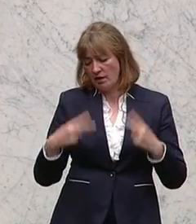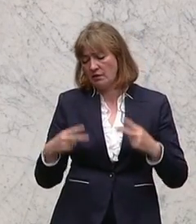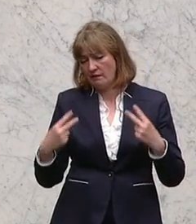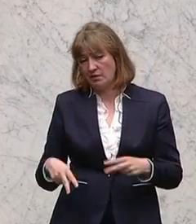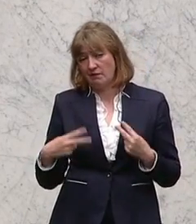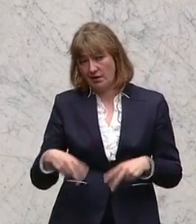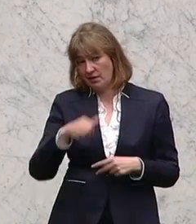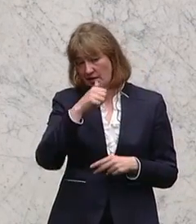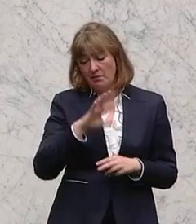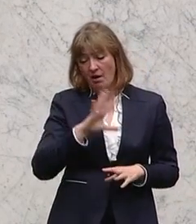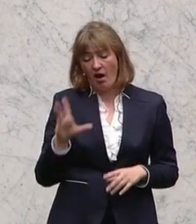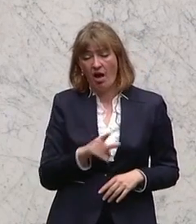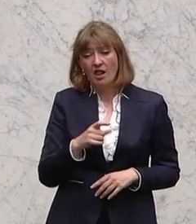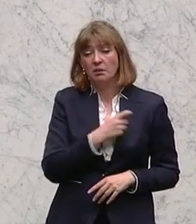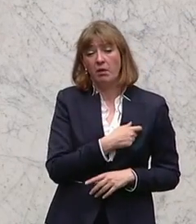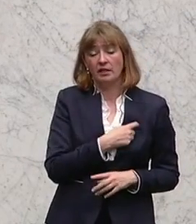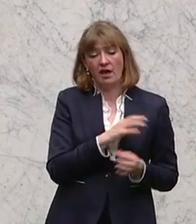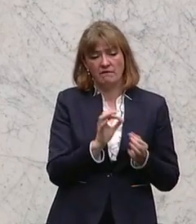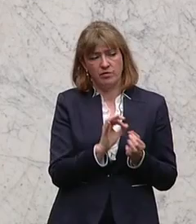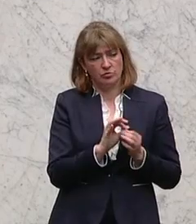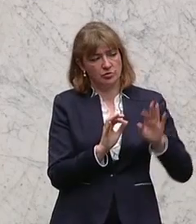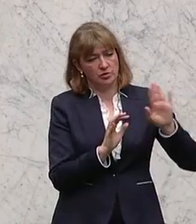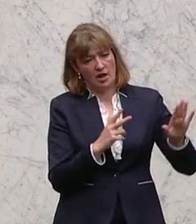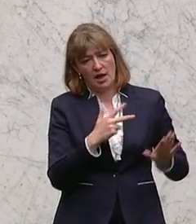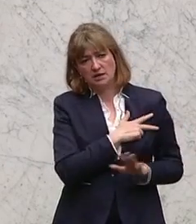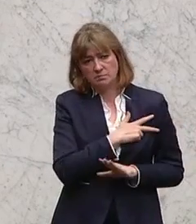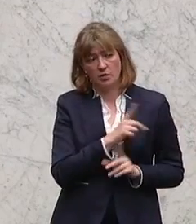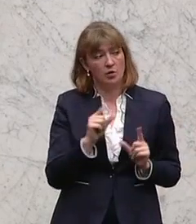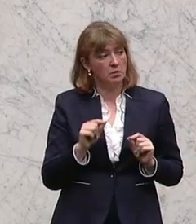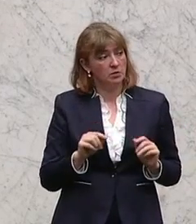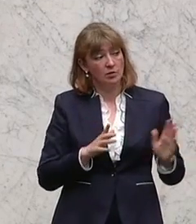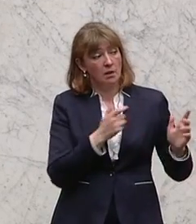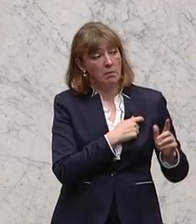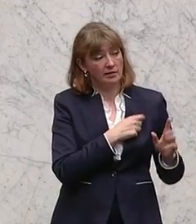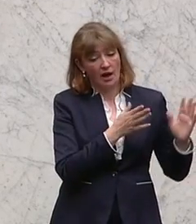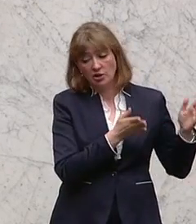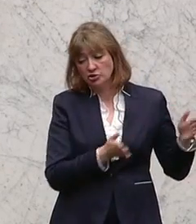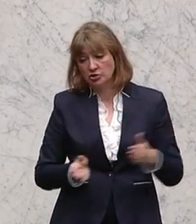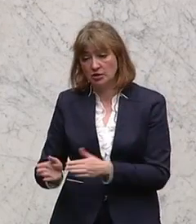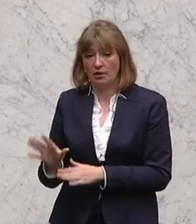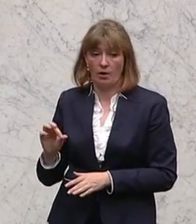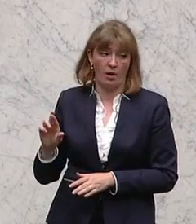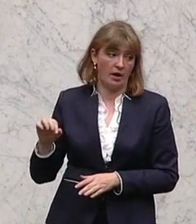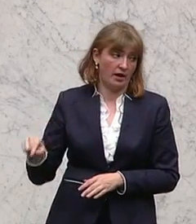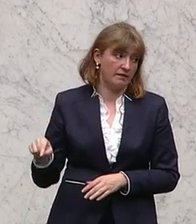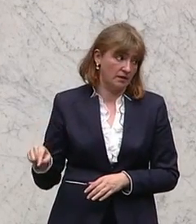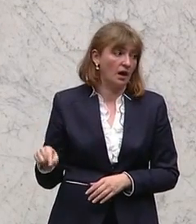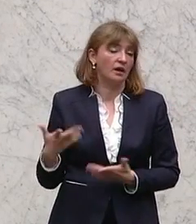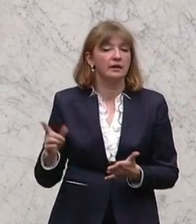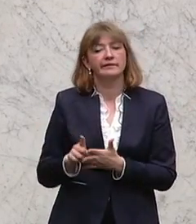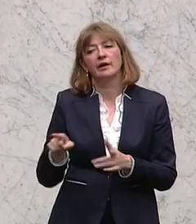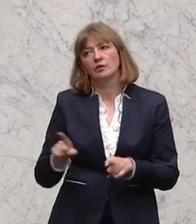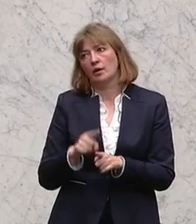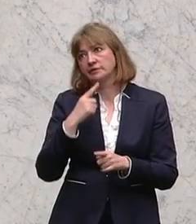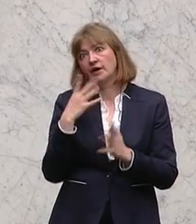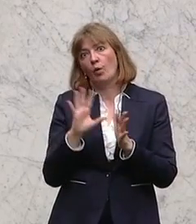lassen. Alles Parteifunktionäre der SPÖ, die über die Parteischiene jetzt im ORF sind und dort